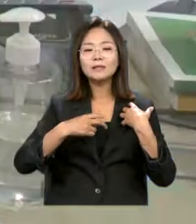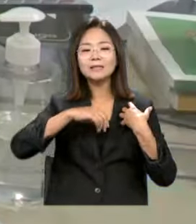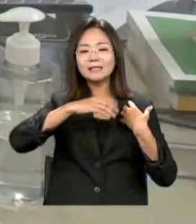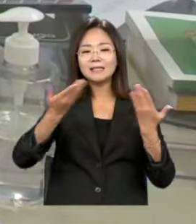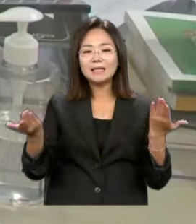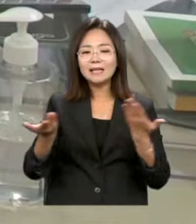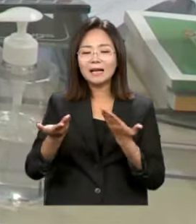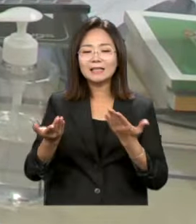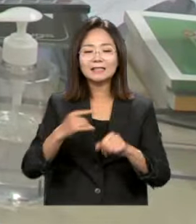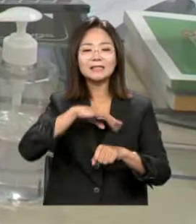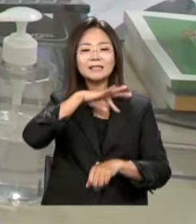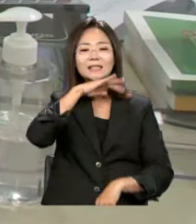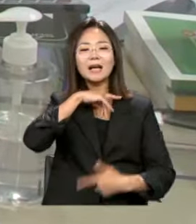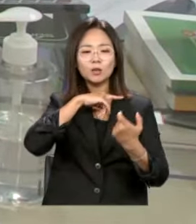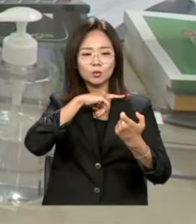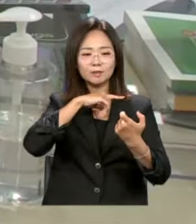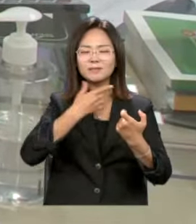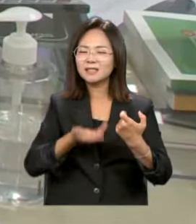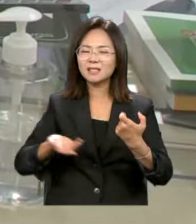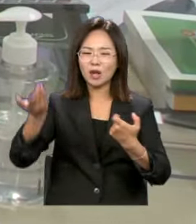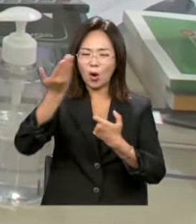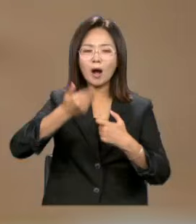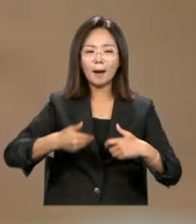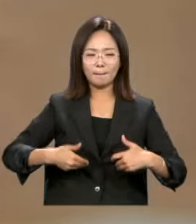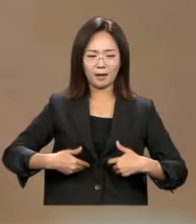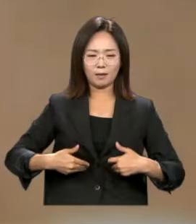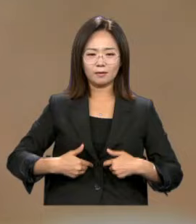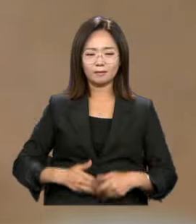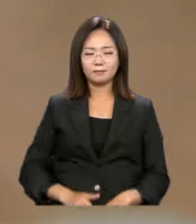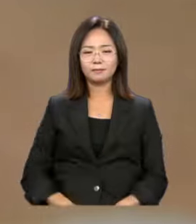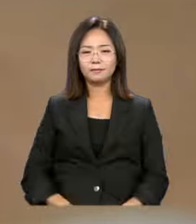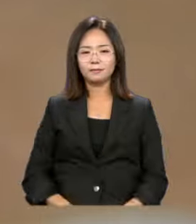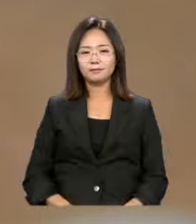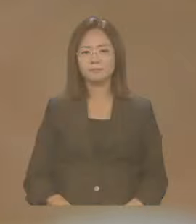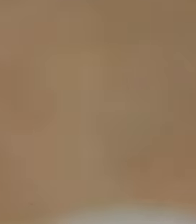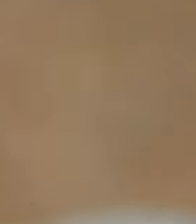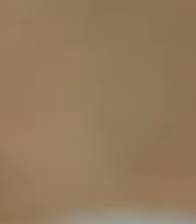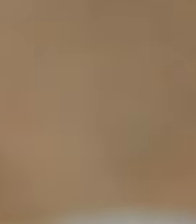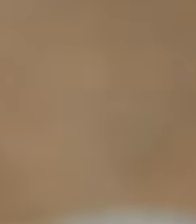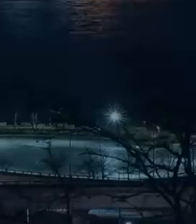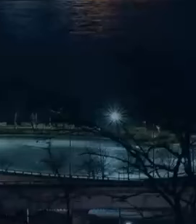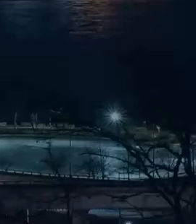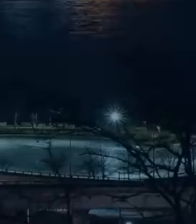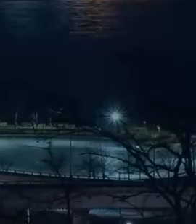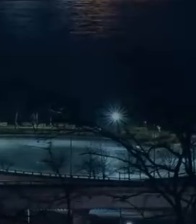사회적 논의도 필요한 상황입니다 nbn 뉴스 김세희